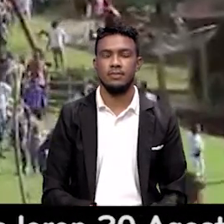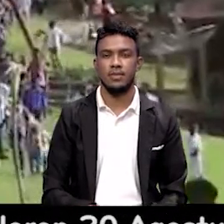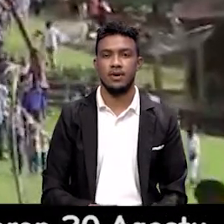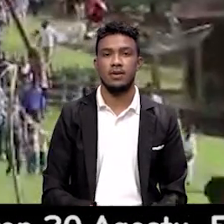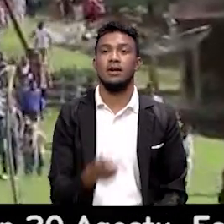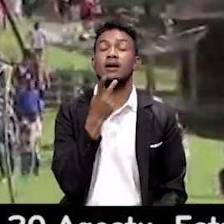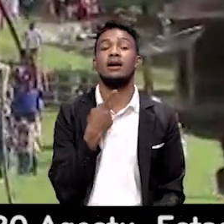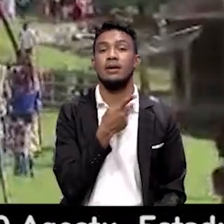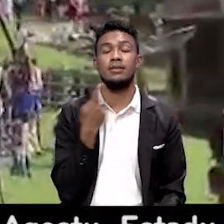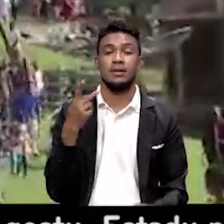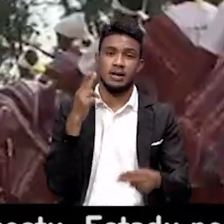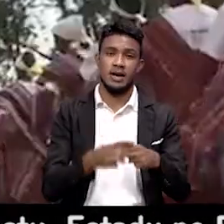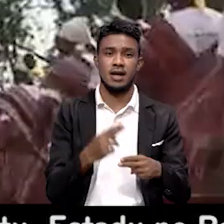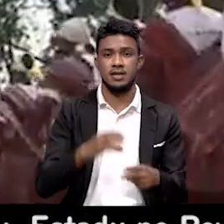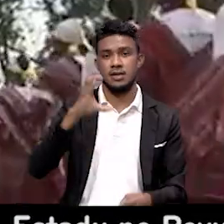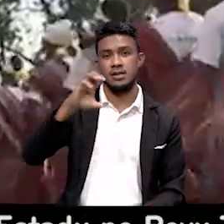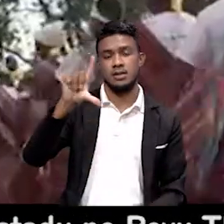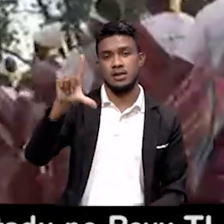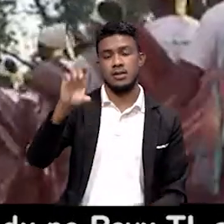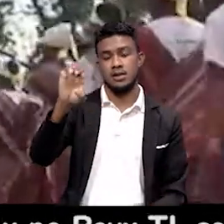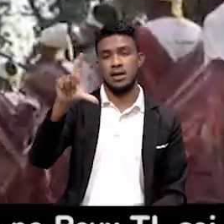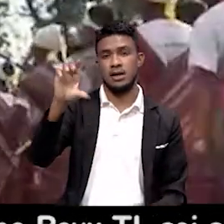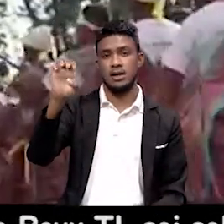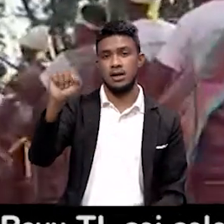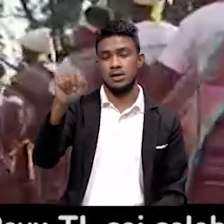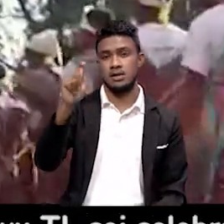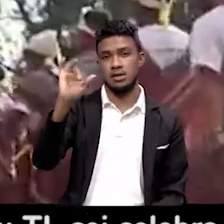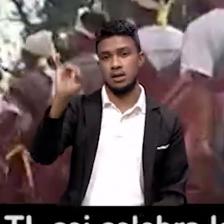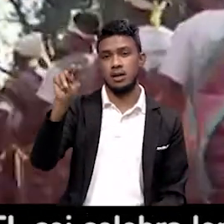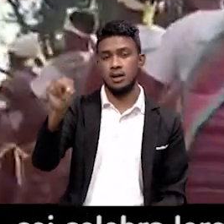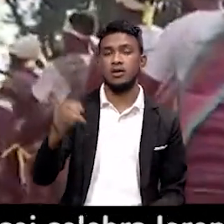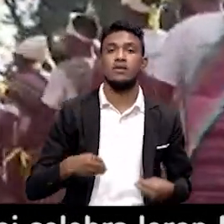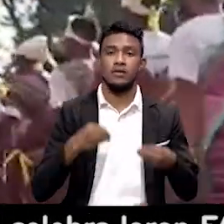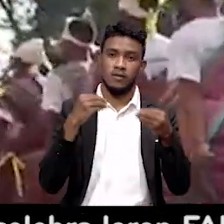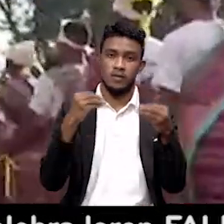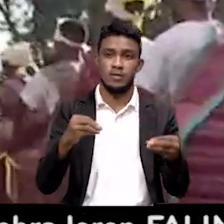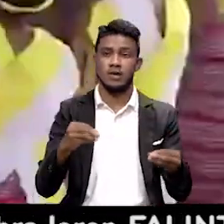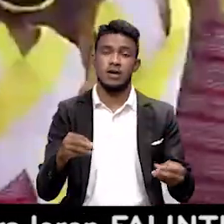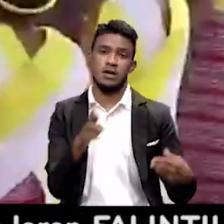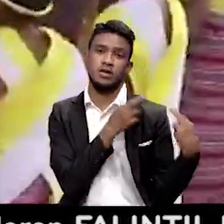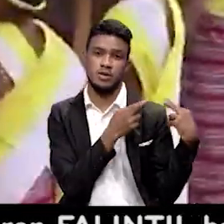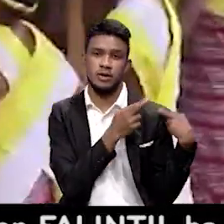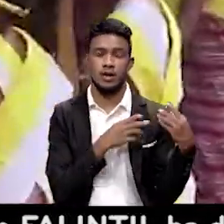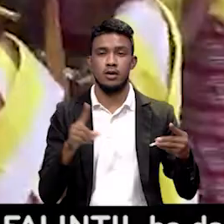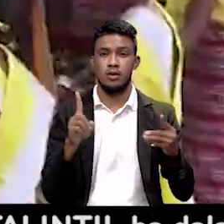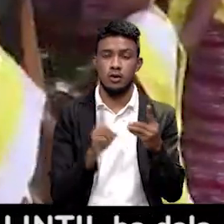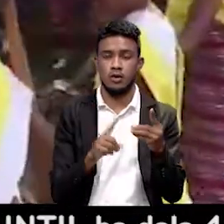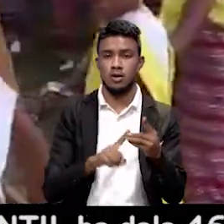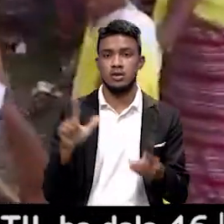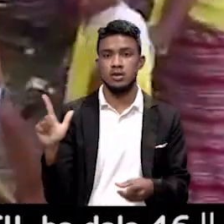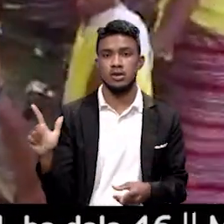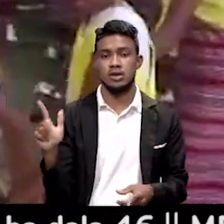Amu Celestino da Costa SDB honya kolega na rua Simor de Nasan sacerdotal iha Loron Sanur Singhat